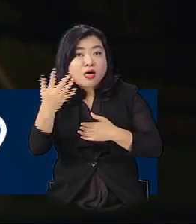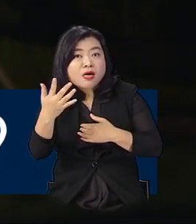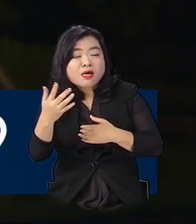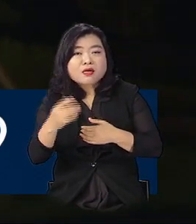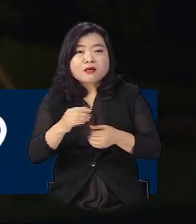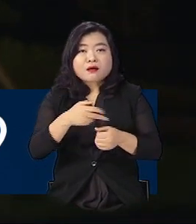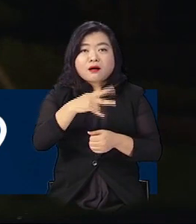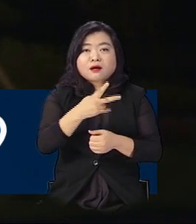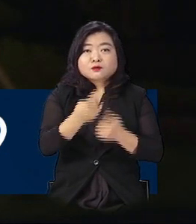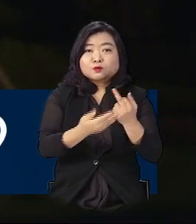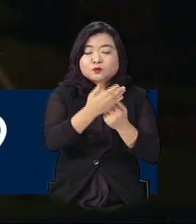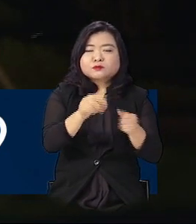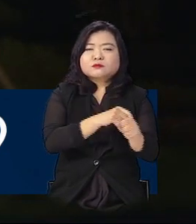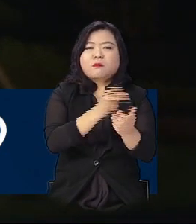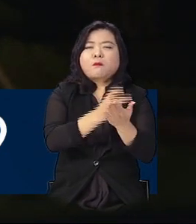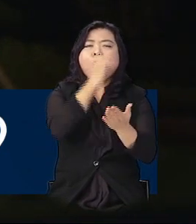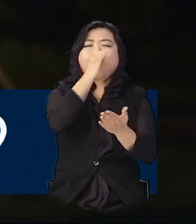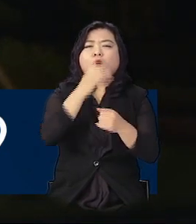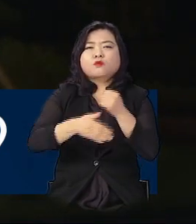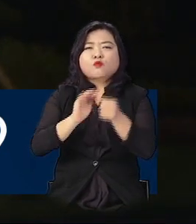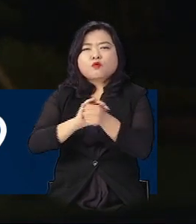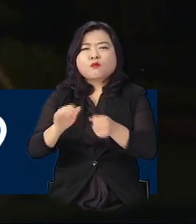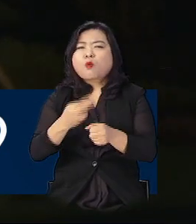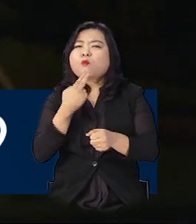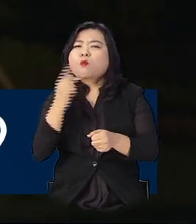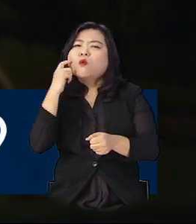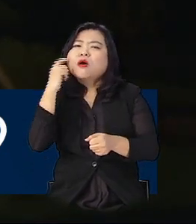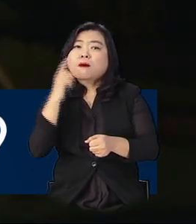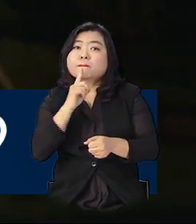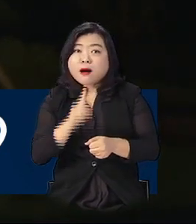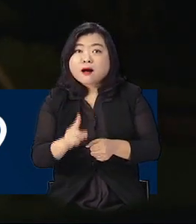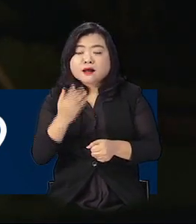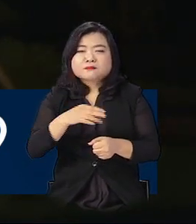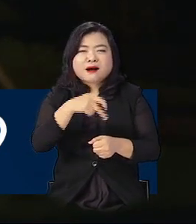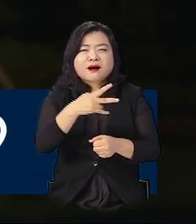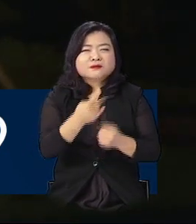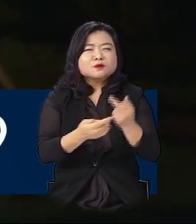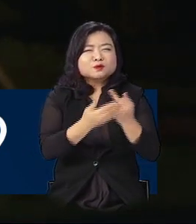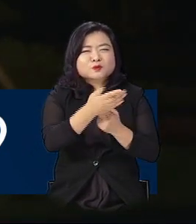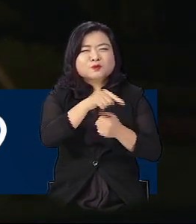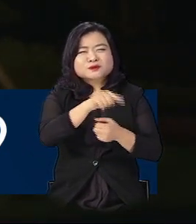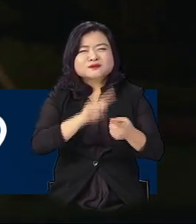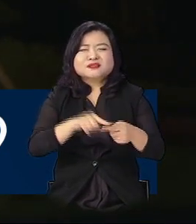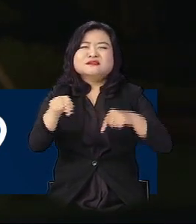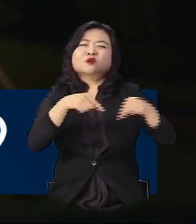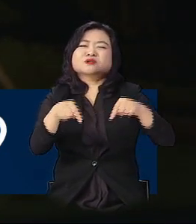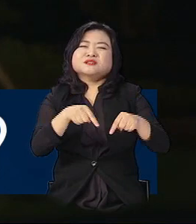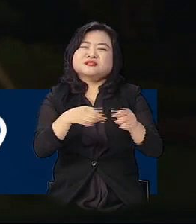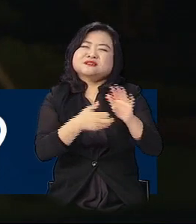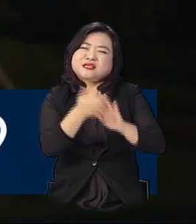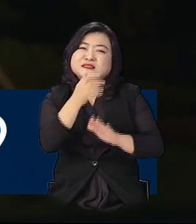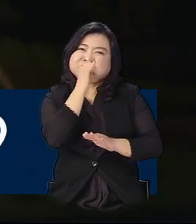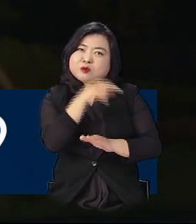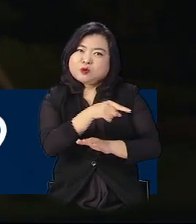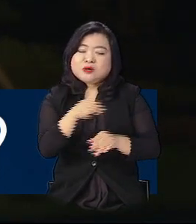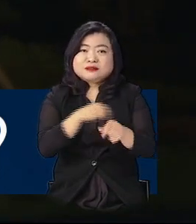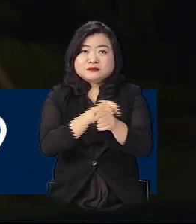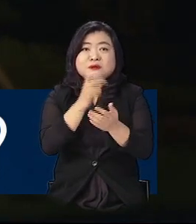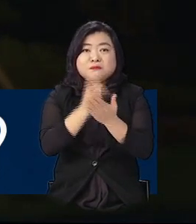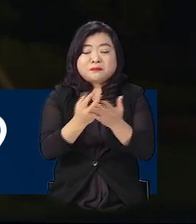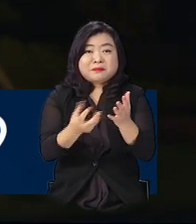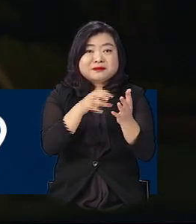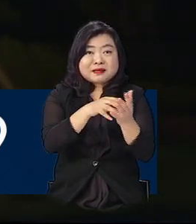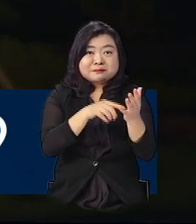대구 경북을 왜못 갔느냐 이런 이야기들 많이 그렇습니다. 하거든요. 가덕도는 그때 정치적으로 갔는데 특별법에